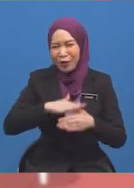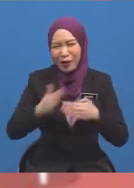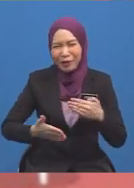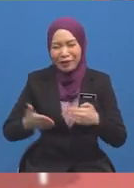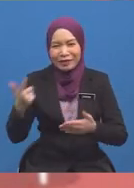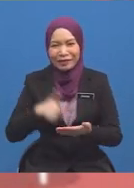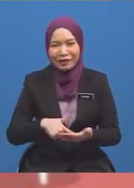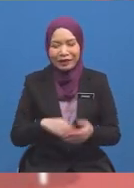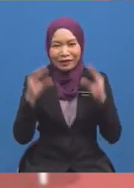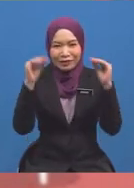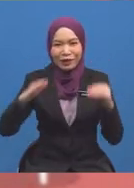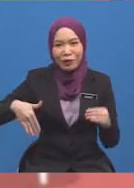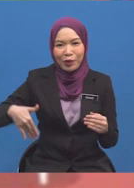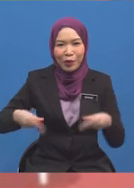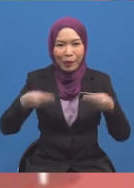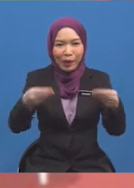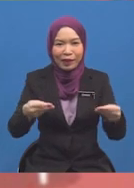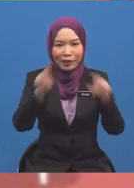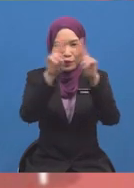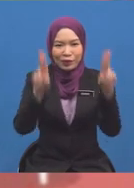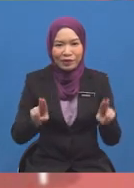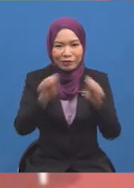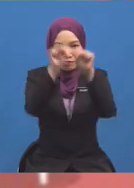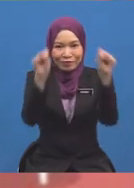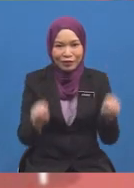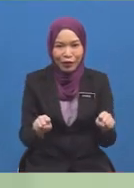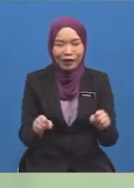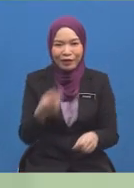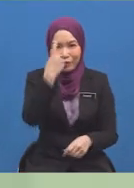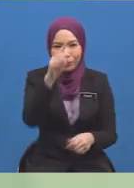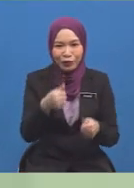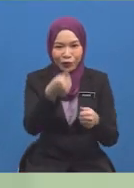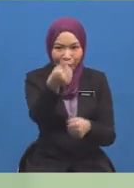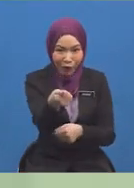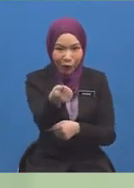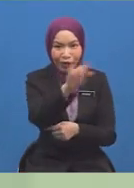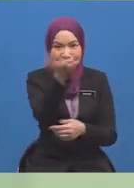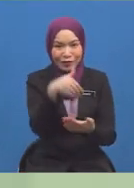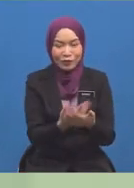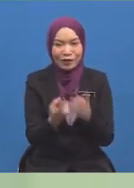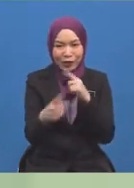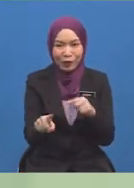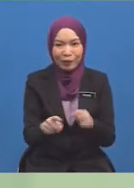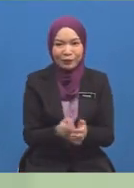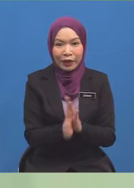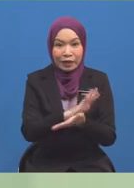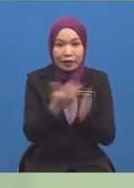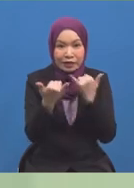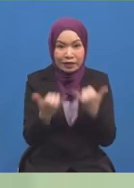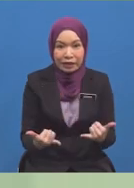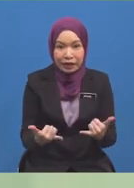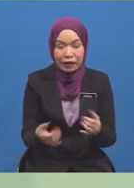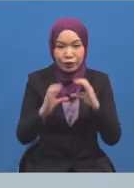Jeju Tak beri lagi latihan pengukuhan kepada kamu hah sekarang juga